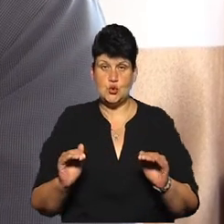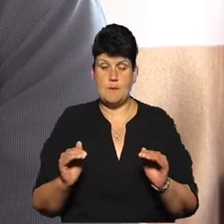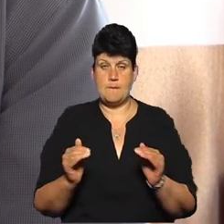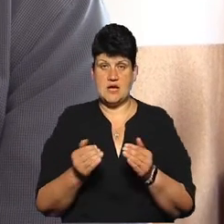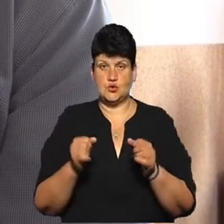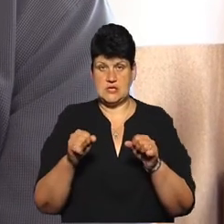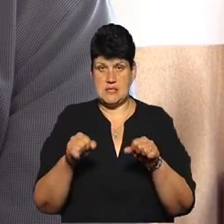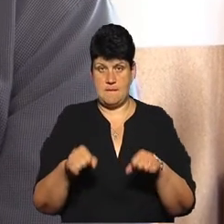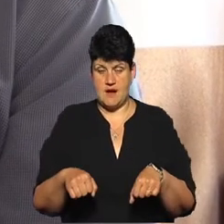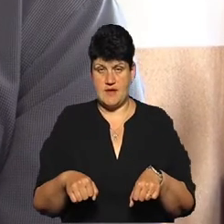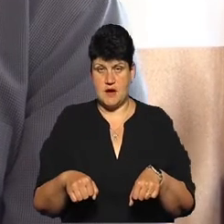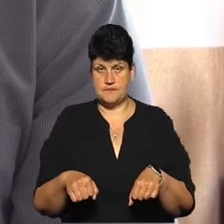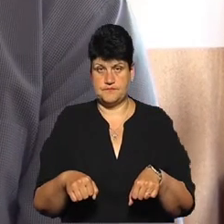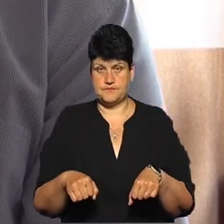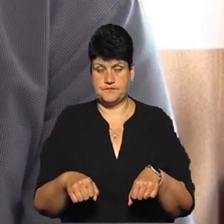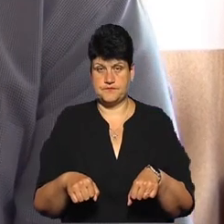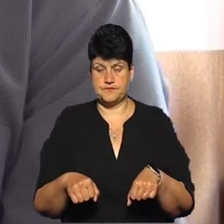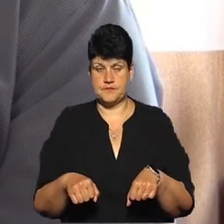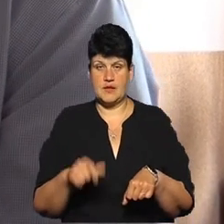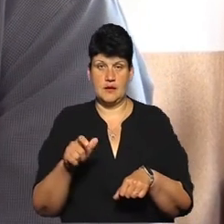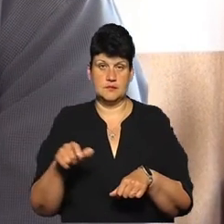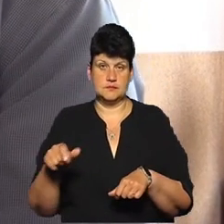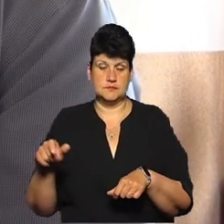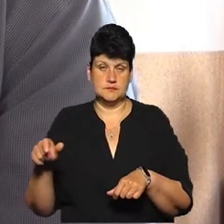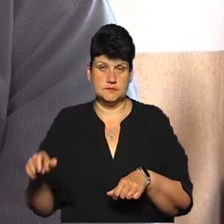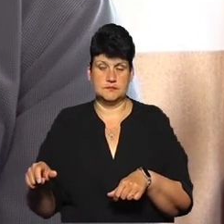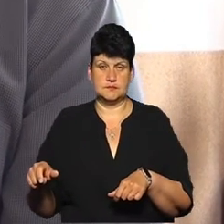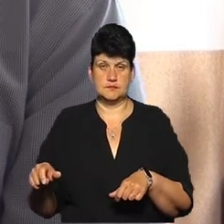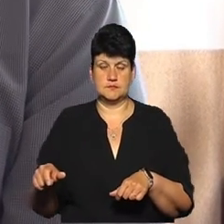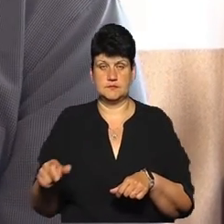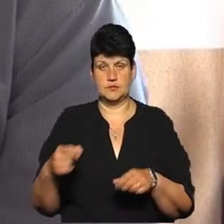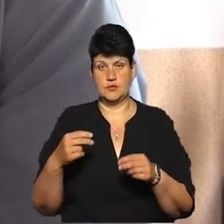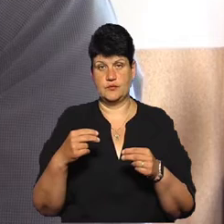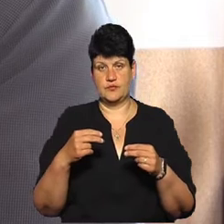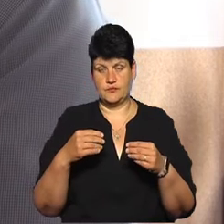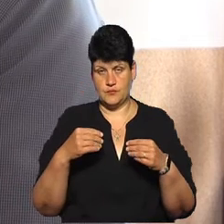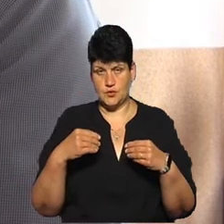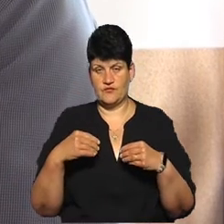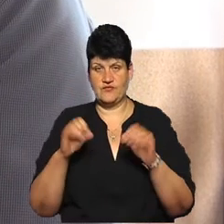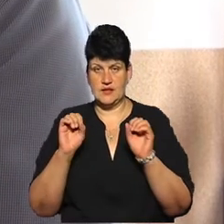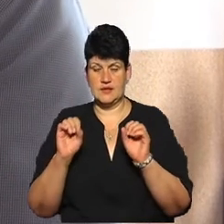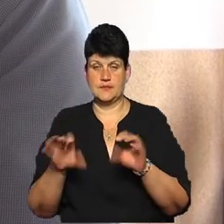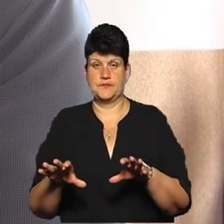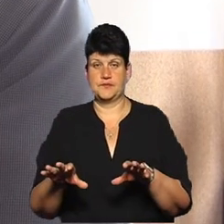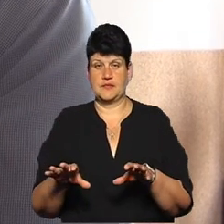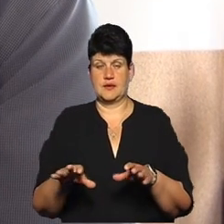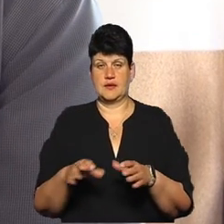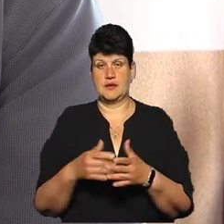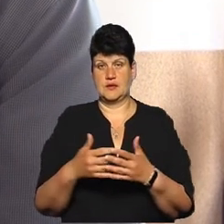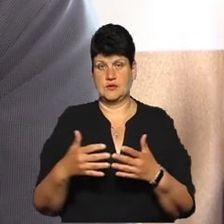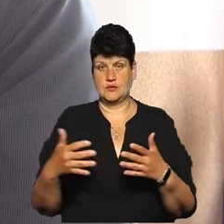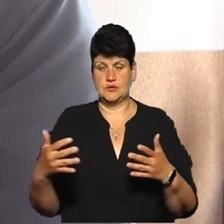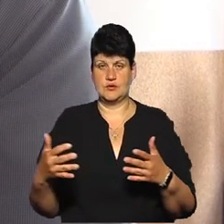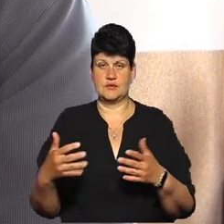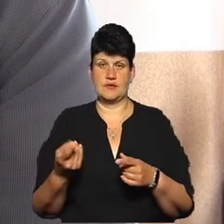права тих же громадян, в тому числі щодо відчуження, тимчасового відчуження, як або з попереднім, або з